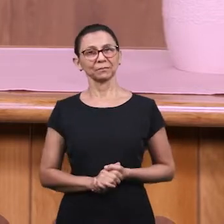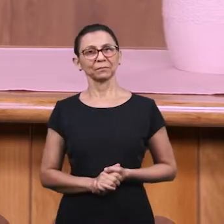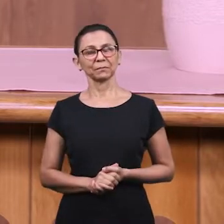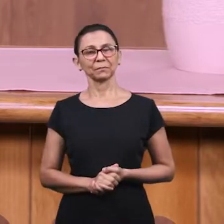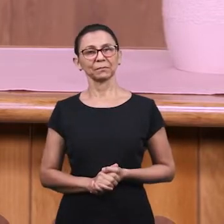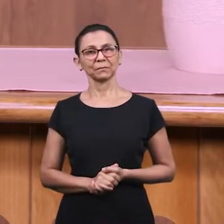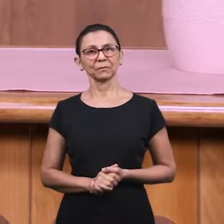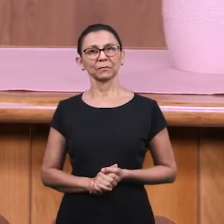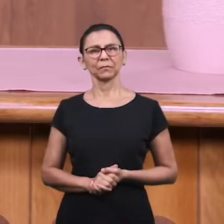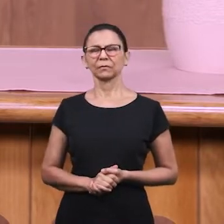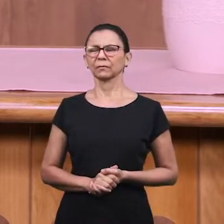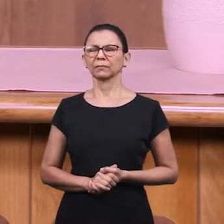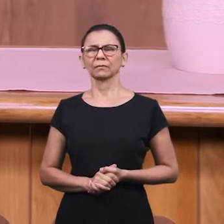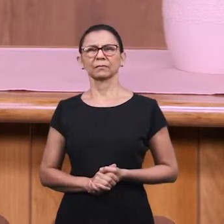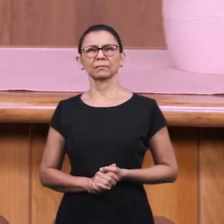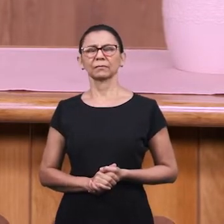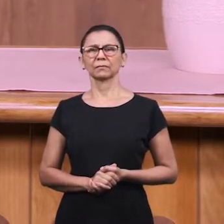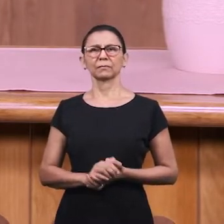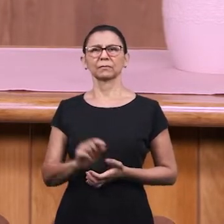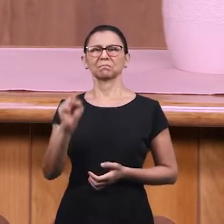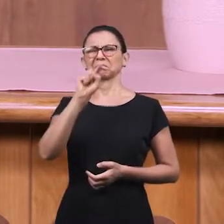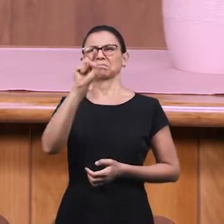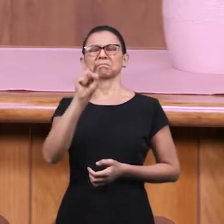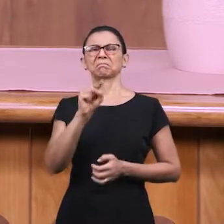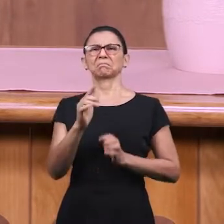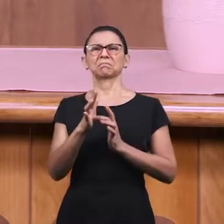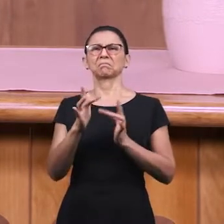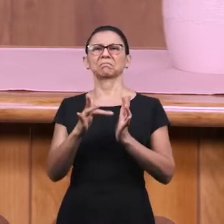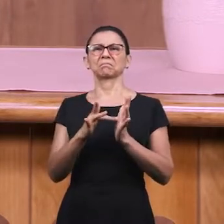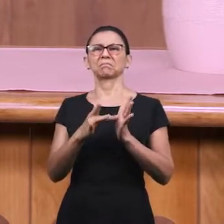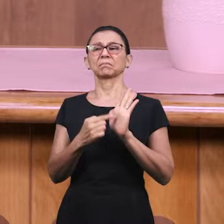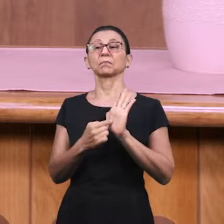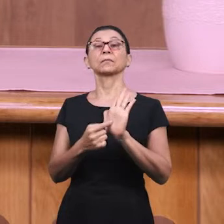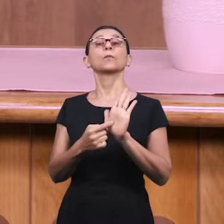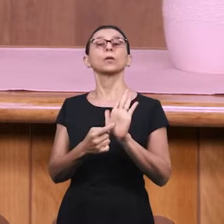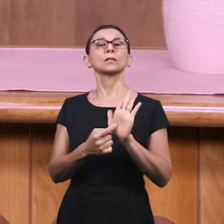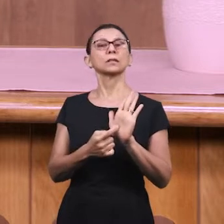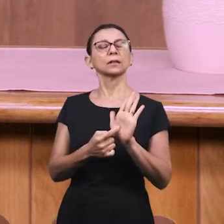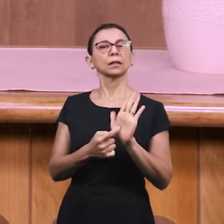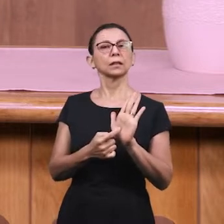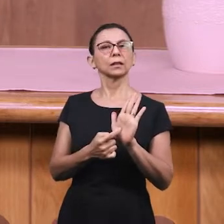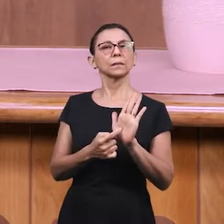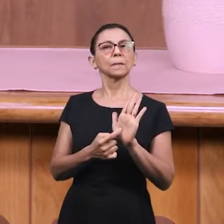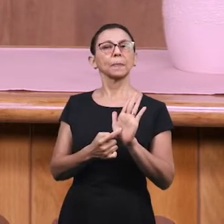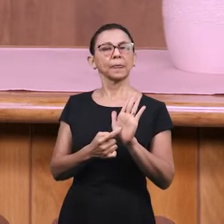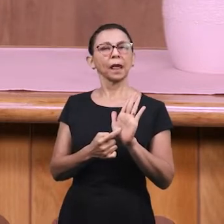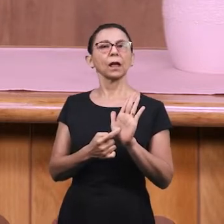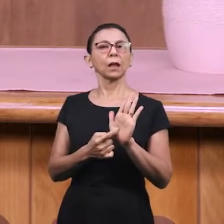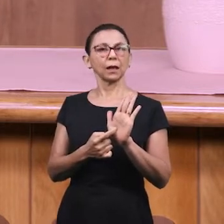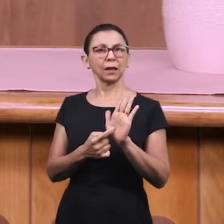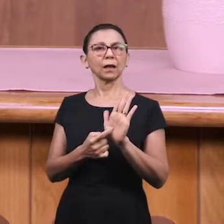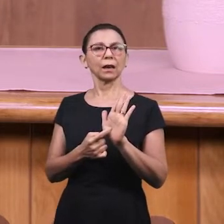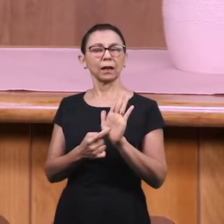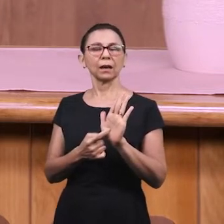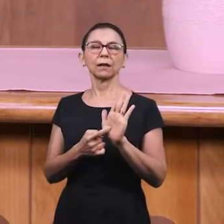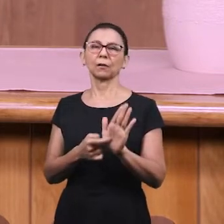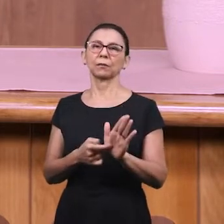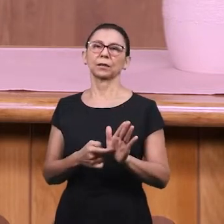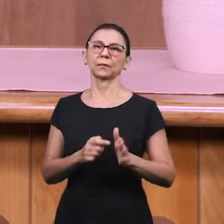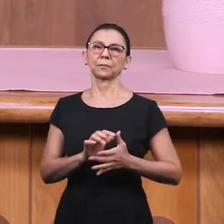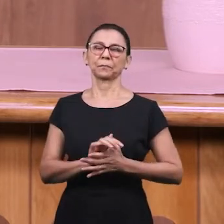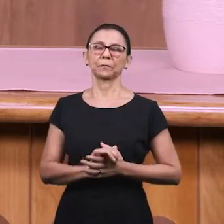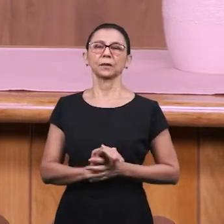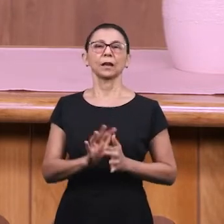Кровь и слово – это Иисус. Что это за Иисус, о котором говорится здесь? Иисус открытый,